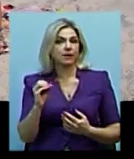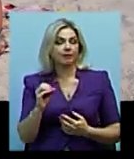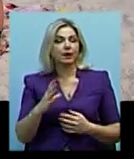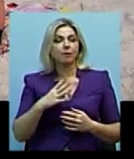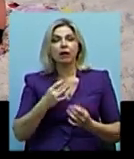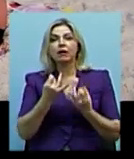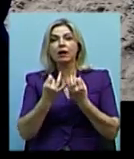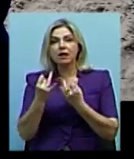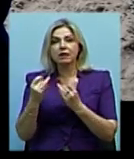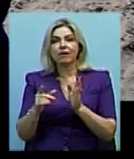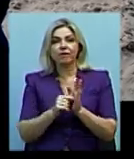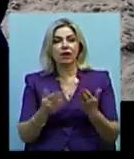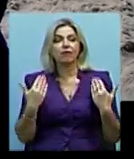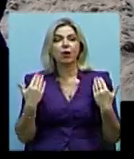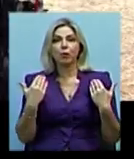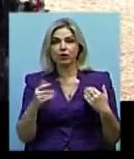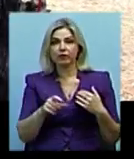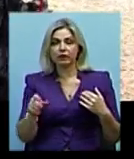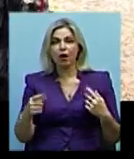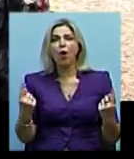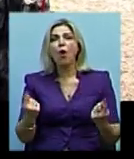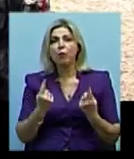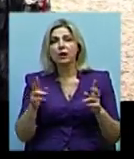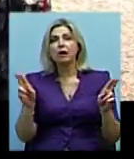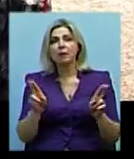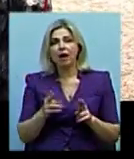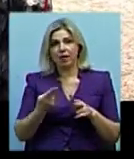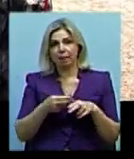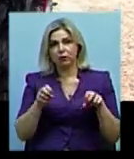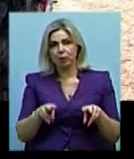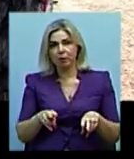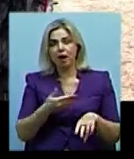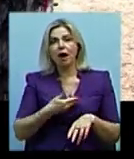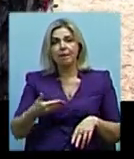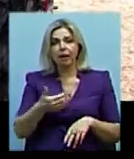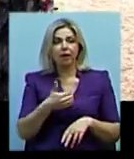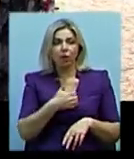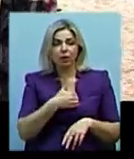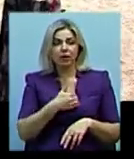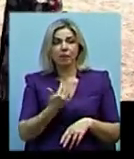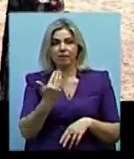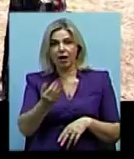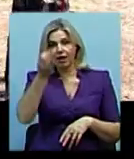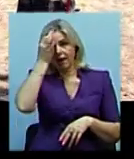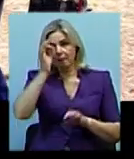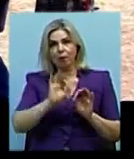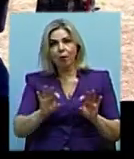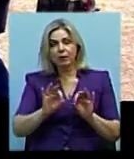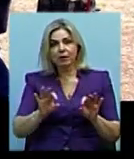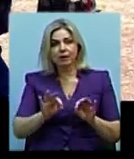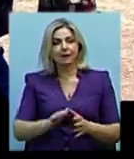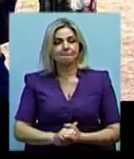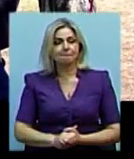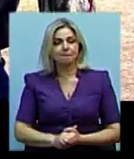проводили бесіди з відпочиваючими. Елементарні правила безпечності. Ми вам хочемо трохи їх напомнити.